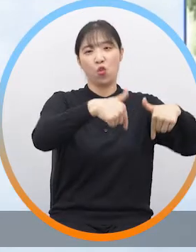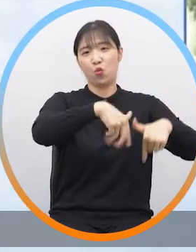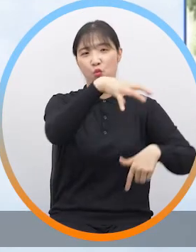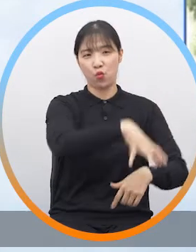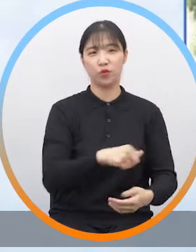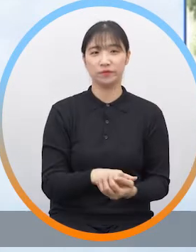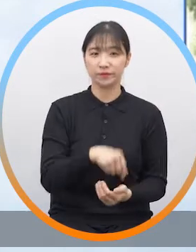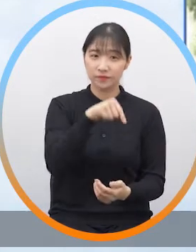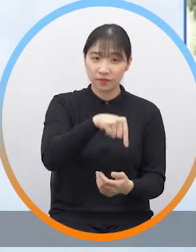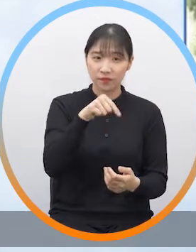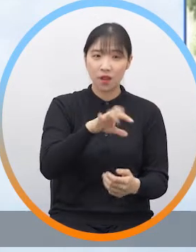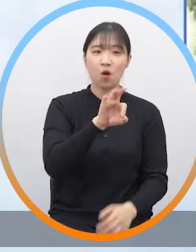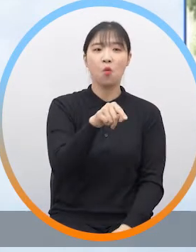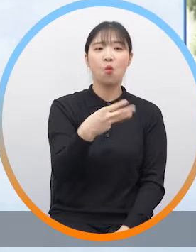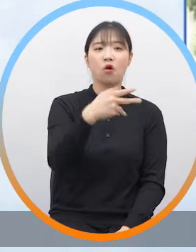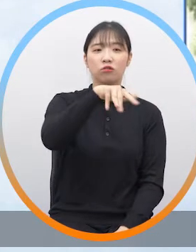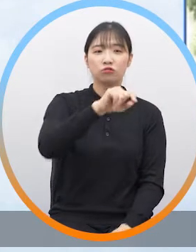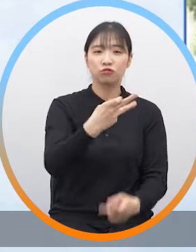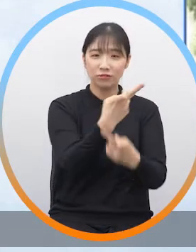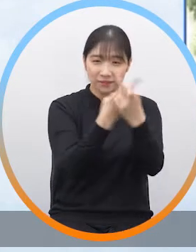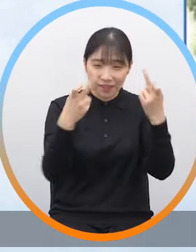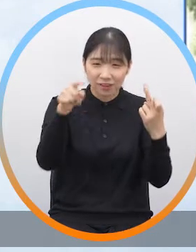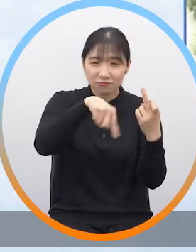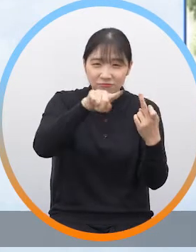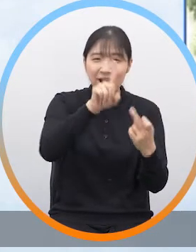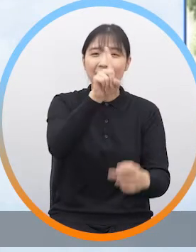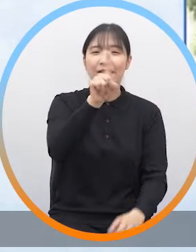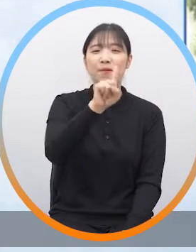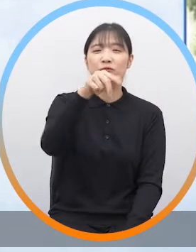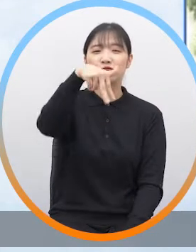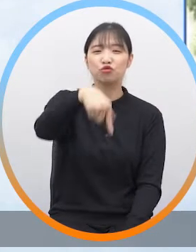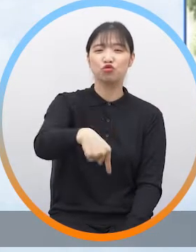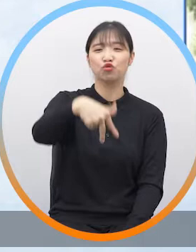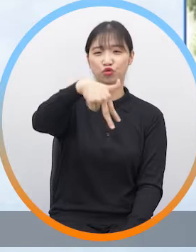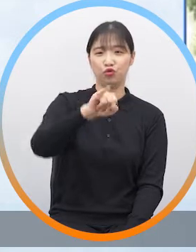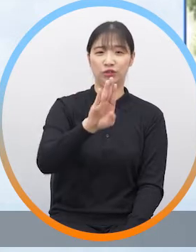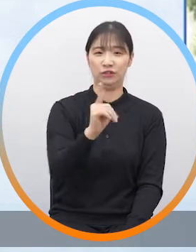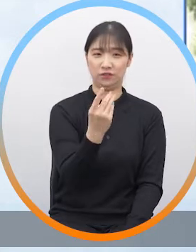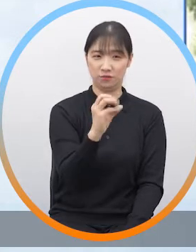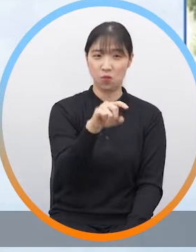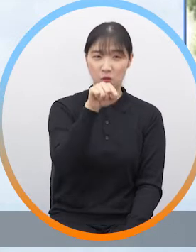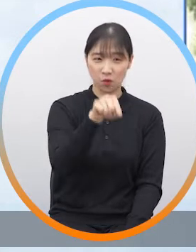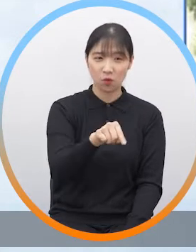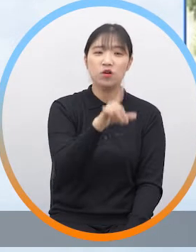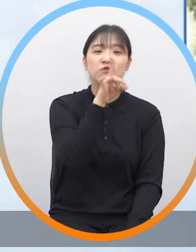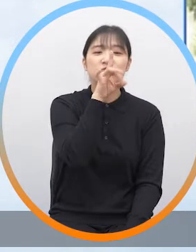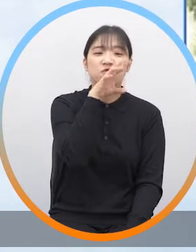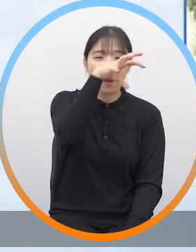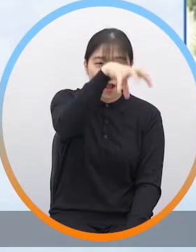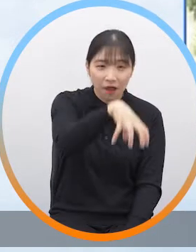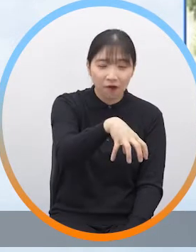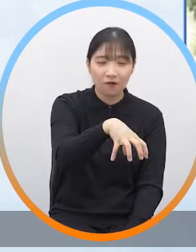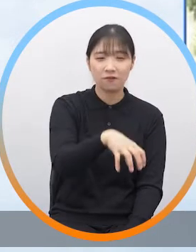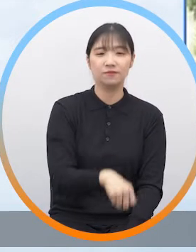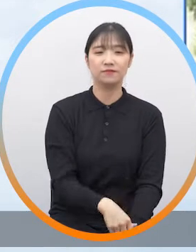그곳은 월출산의 여러 봉우리 가운데 주지봉이라고 하는 봉우리가 있는데 그 중턱점 되는 곳에